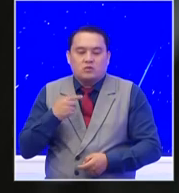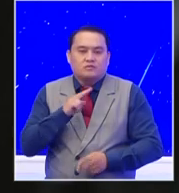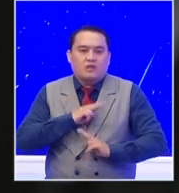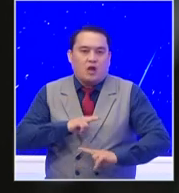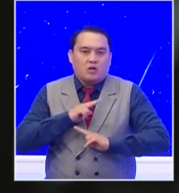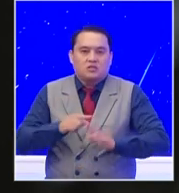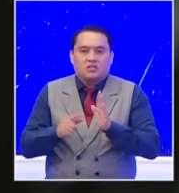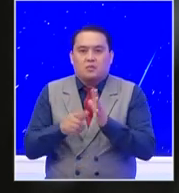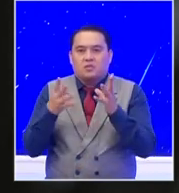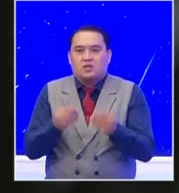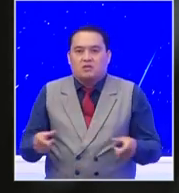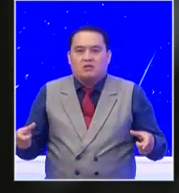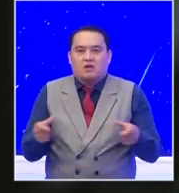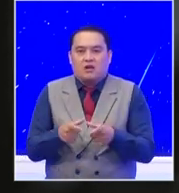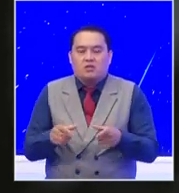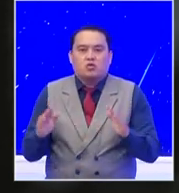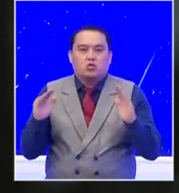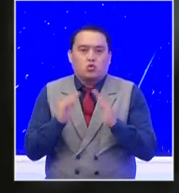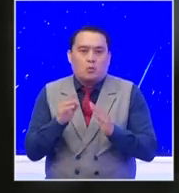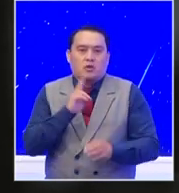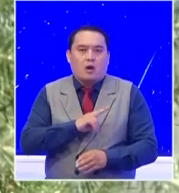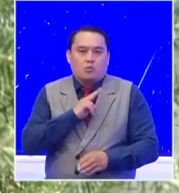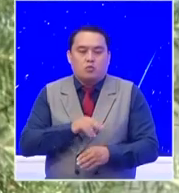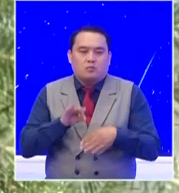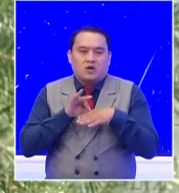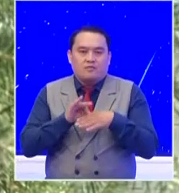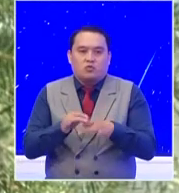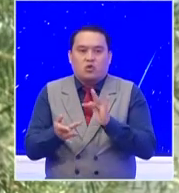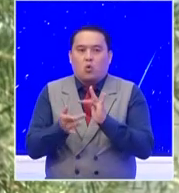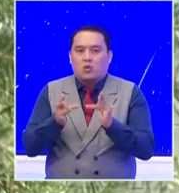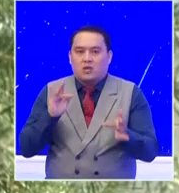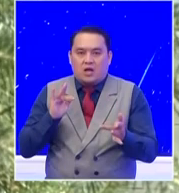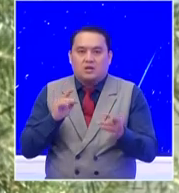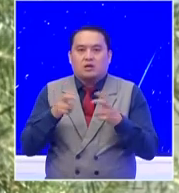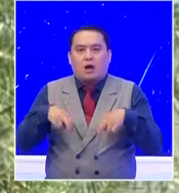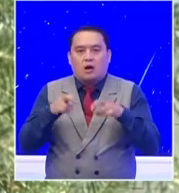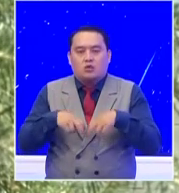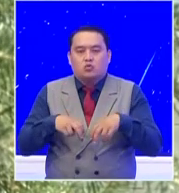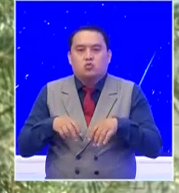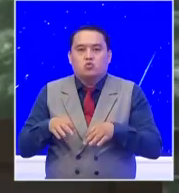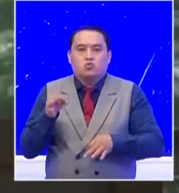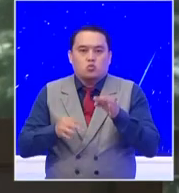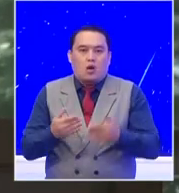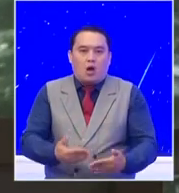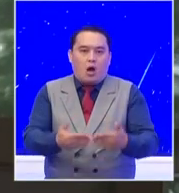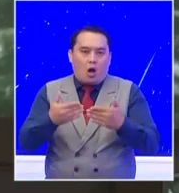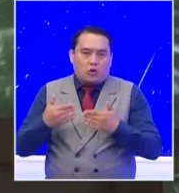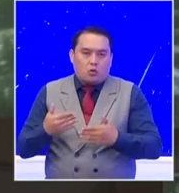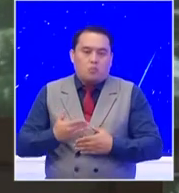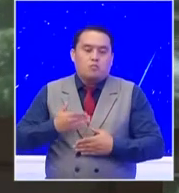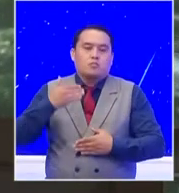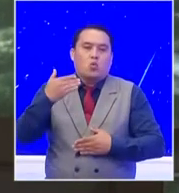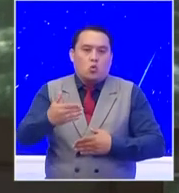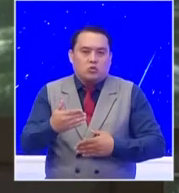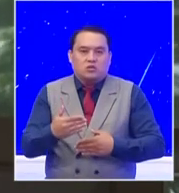изолируются на 7-дневный домашний карантин. При этом работа будет вестись в онлайн-режиме. Рассмотрение судебных дел отложено на более поздние сроки.